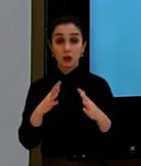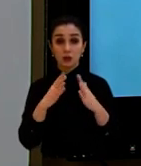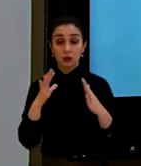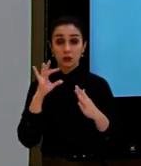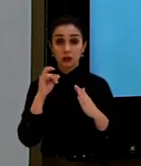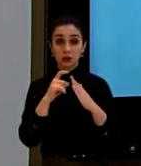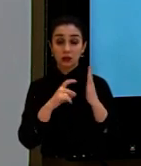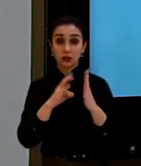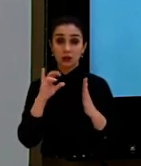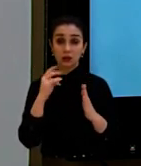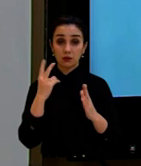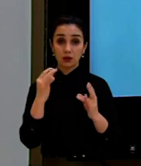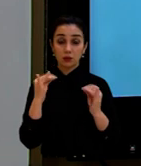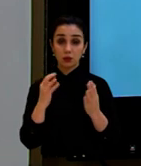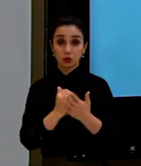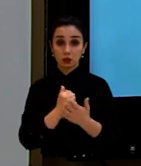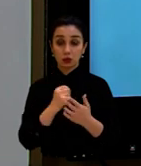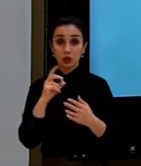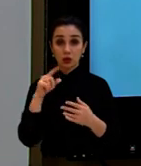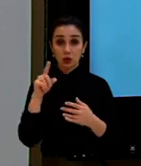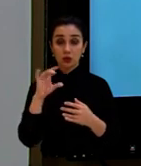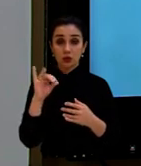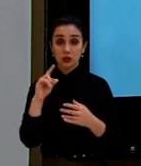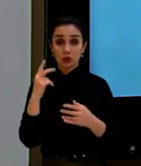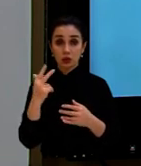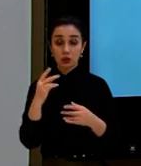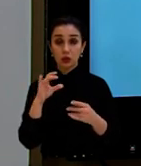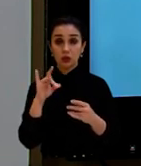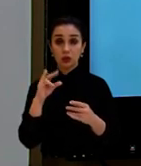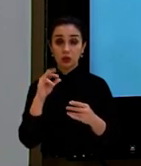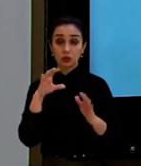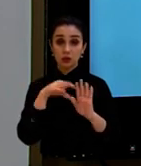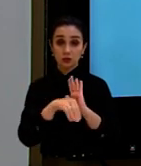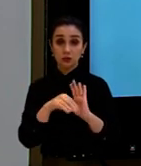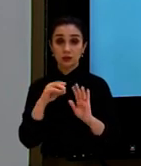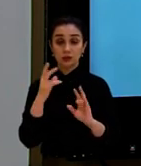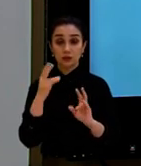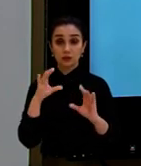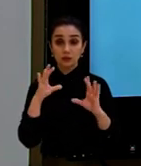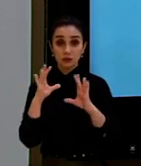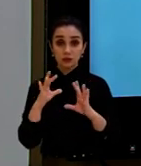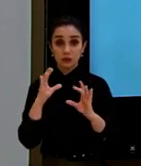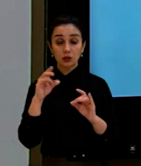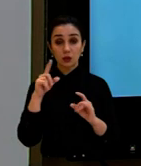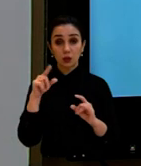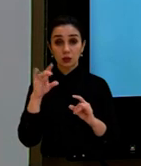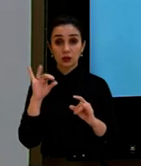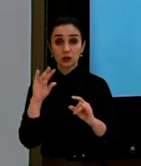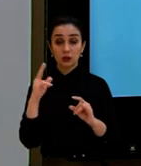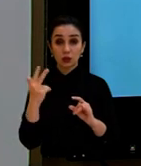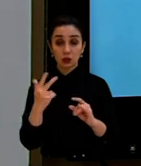большую R разделить на 2 и получить корень из 3. Значит, радиус вписанной окружности – корень из